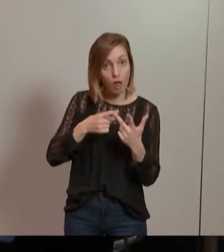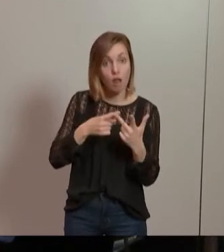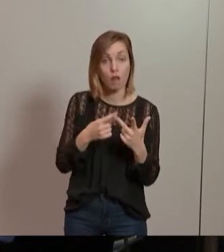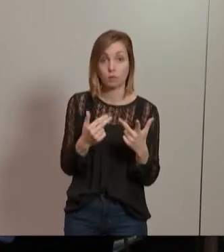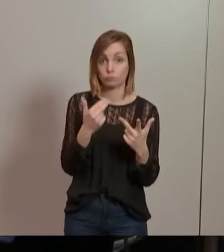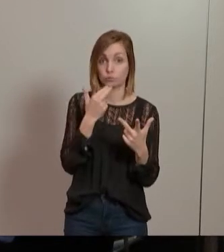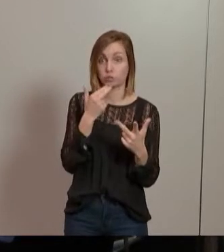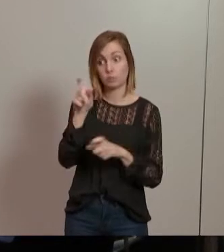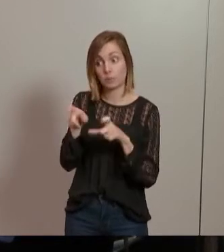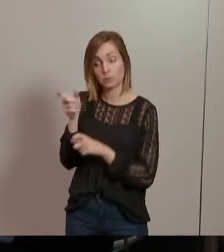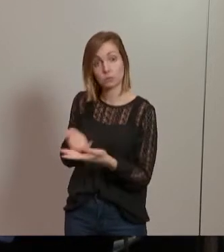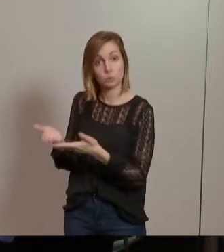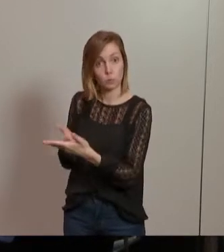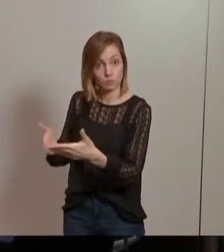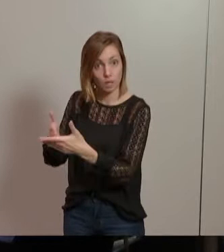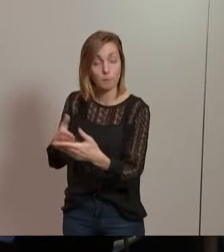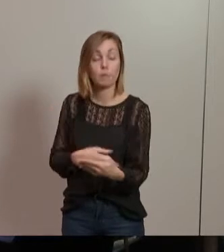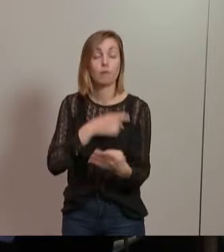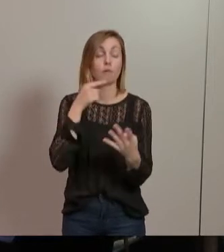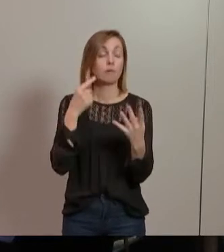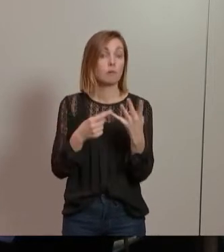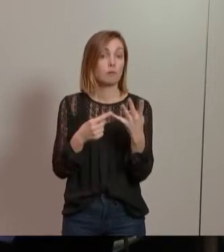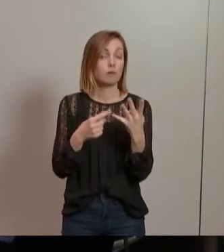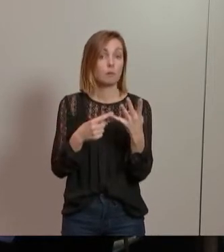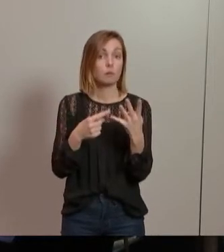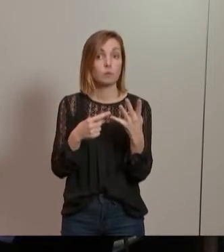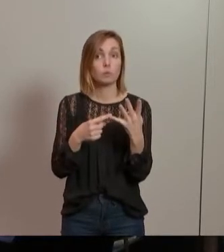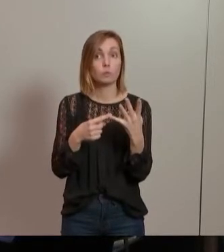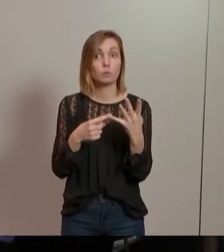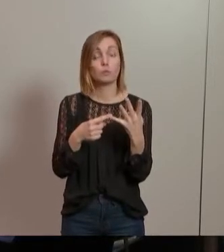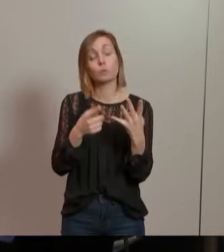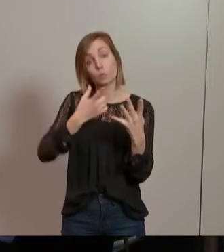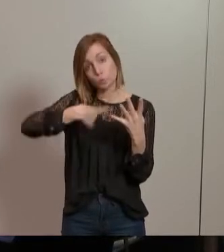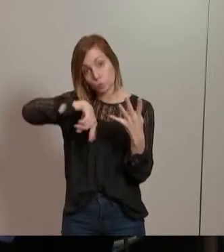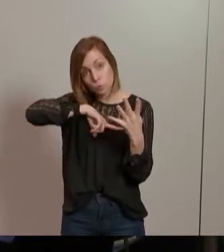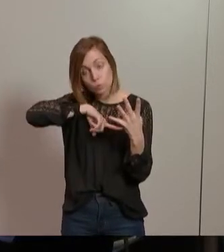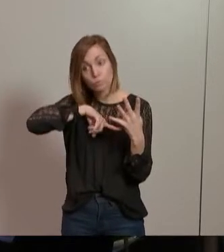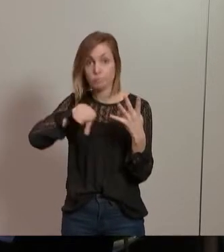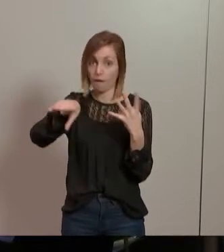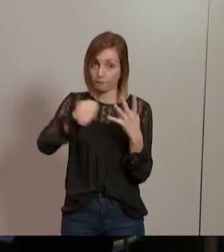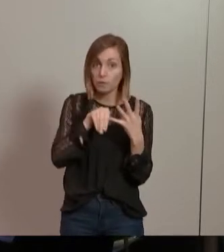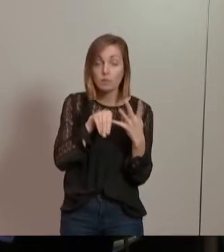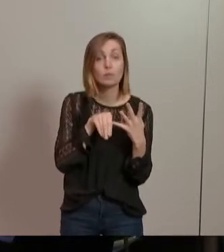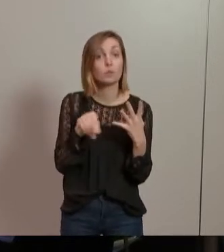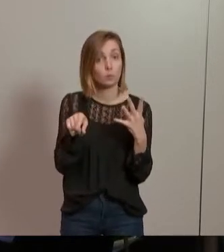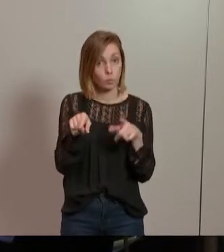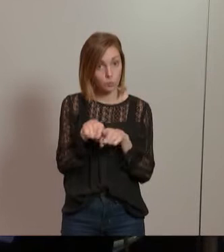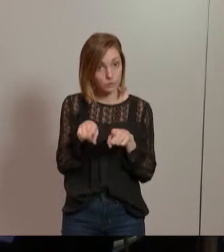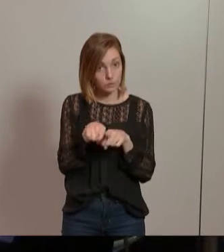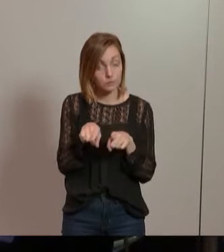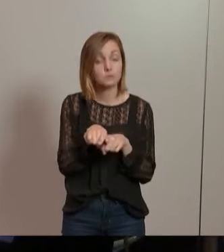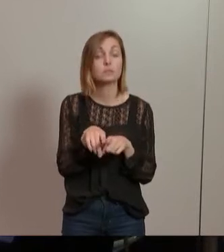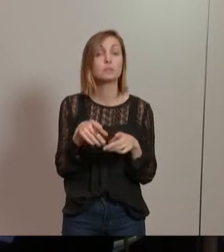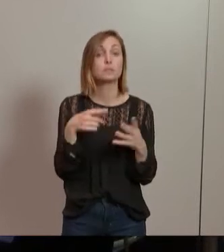usagères en situation de handicap. Et on y a associé, dans cette nouvelle mouture de la